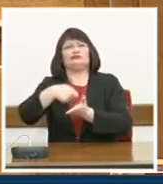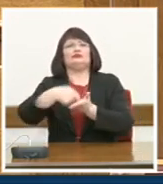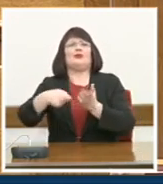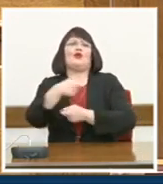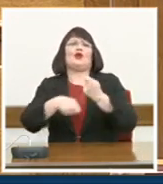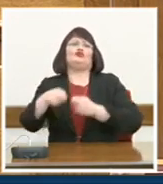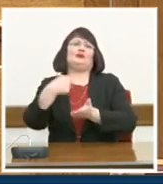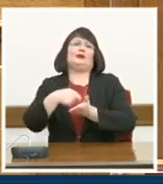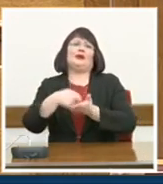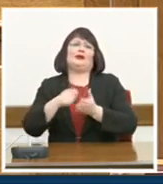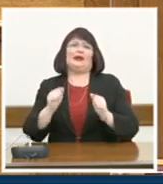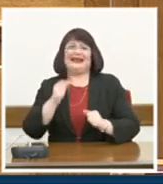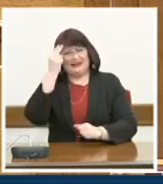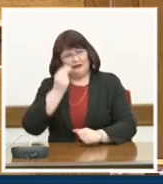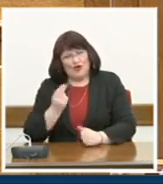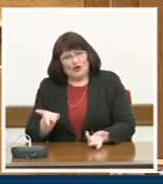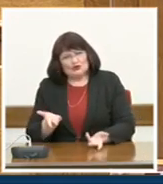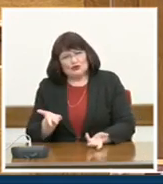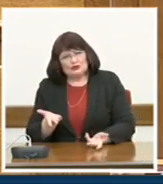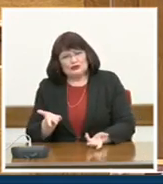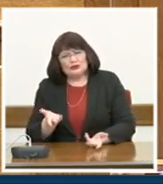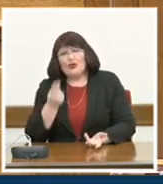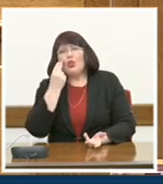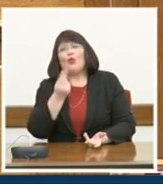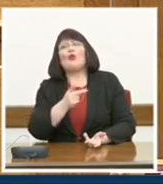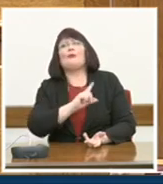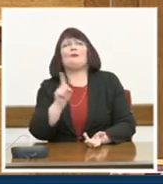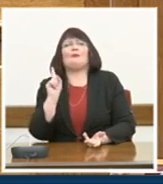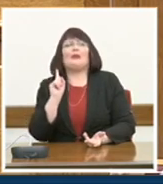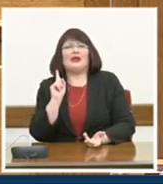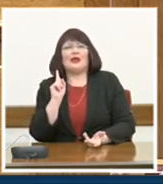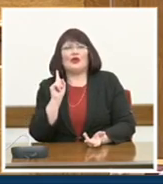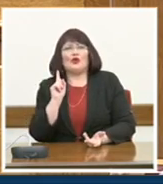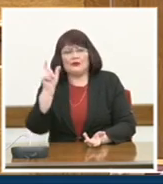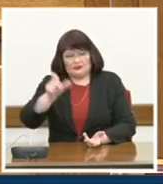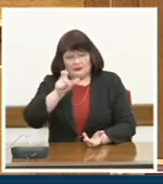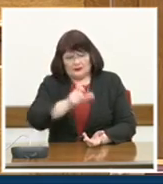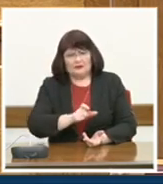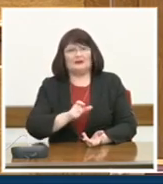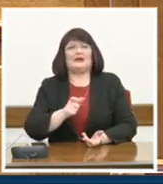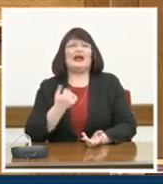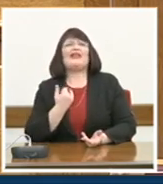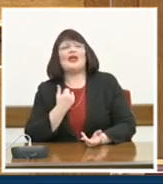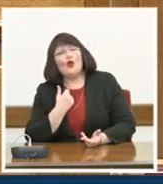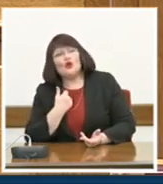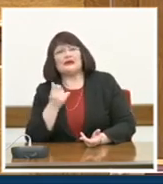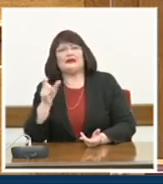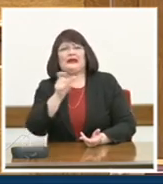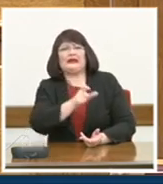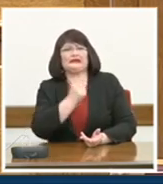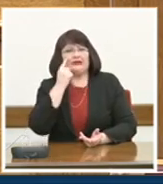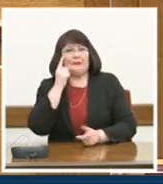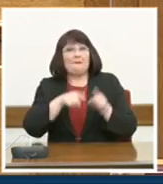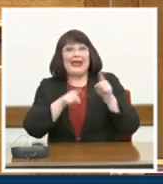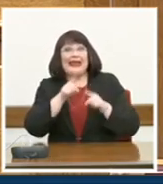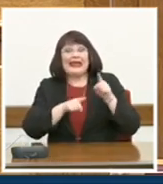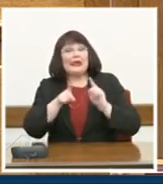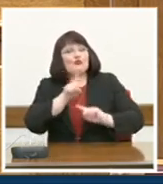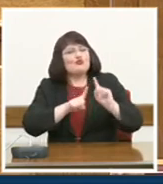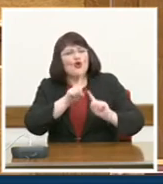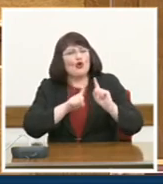κανείς τυφλός για να μην παρατηρήσει ότι οι ιδιότητες αρκετών εκ των παρακολουθουμένων έχουν